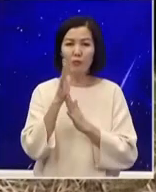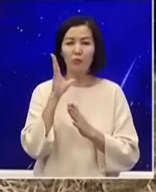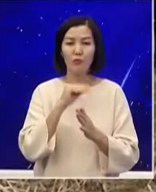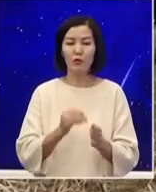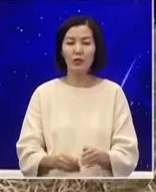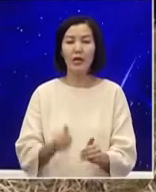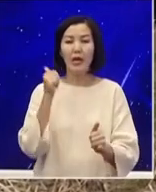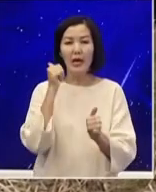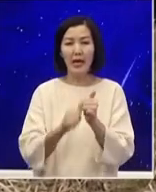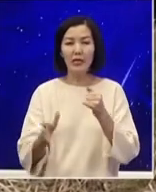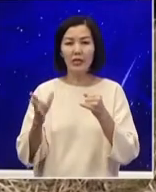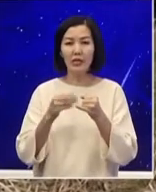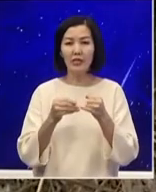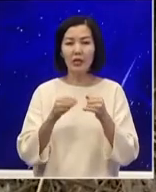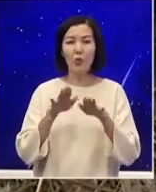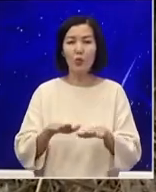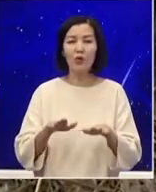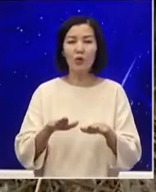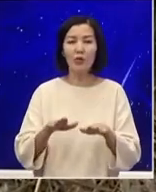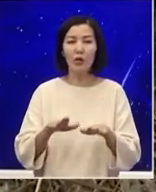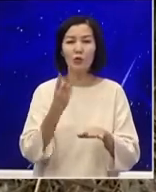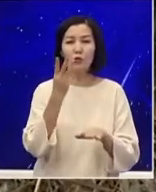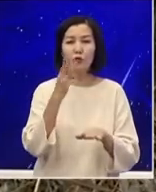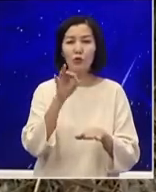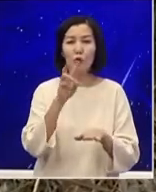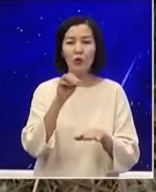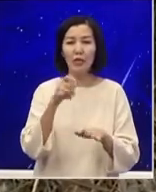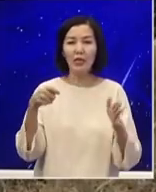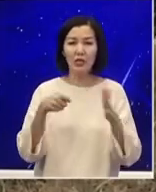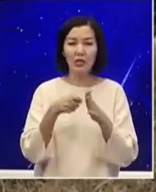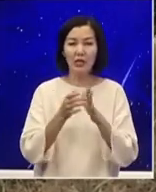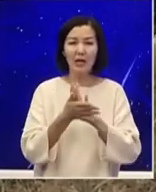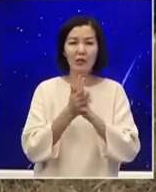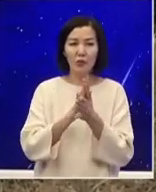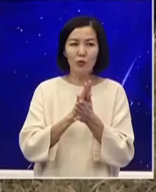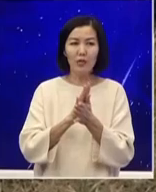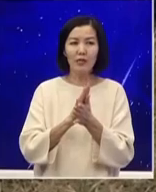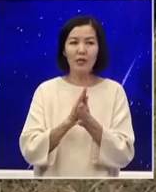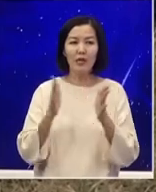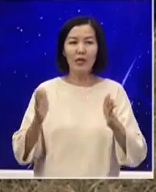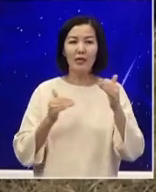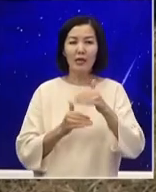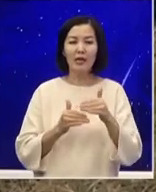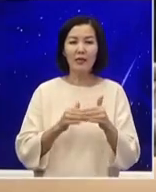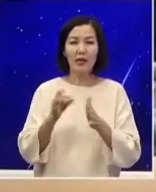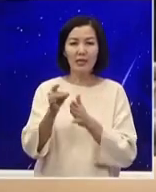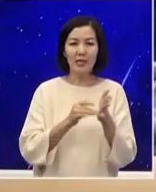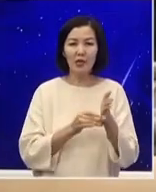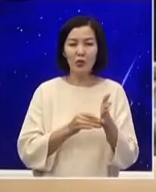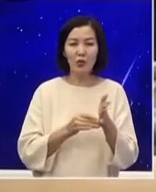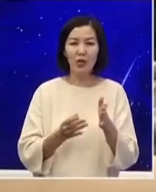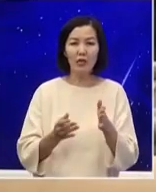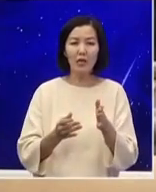Әр секторда жем сандықтар орнатылған, әрбіріне 3 тоннадай жем шөп сияды. Науаға керекті мөлшердегі жем автоматты түрде